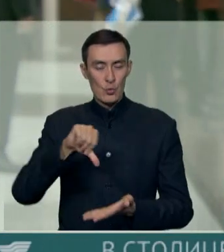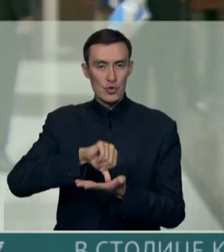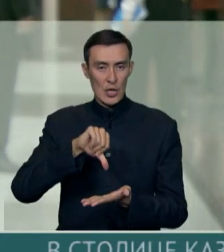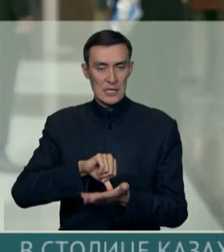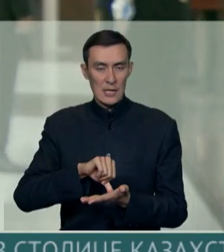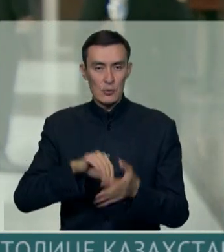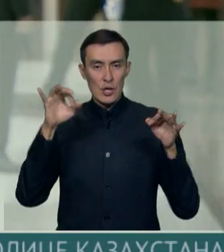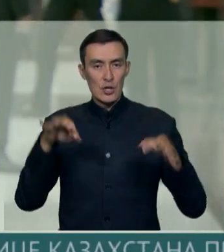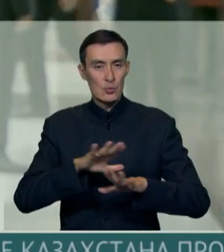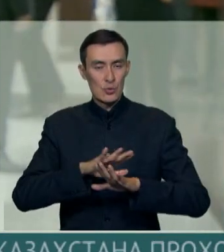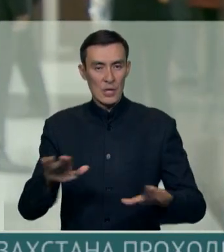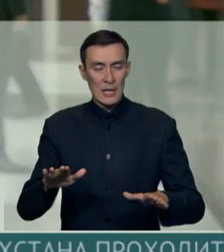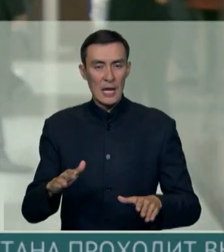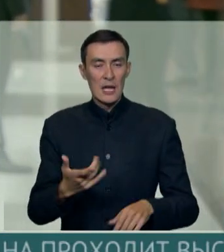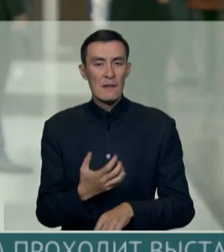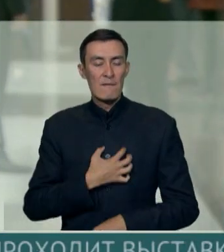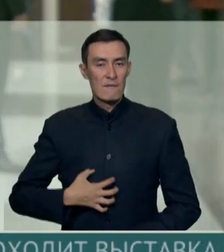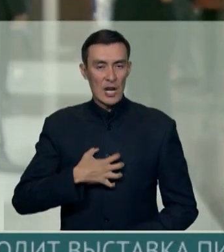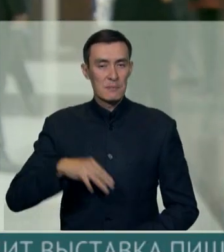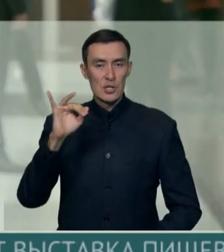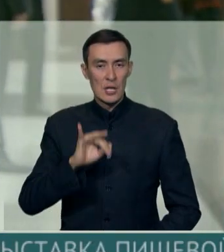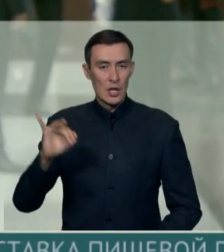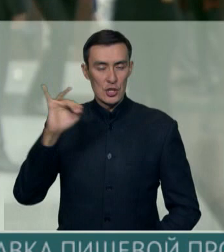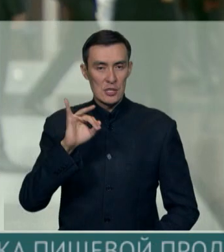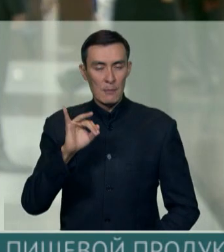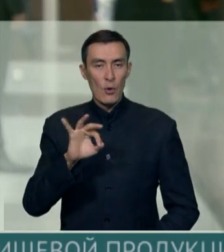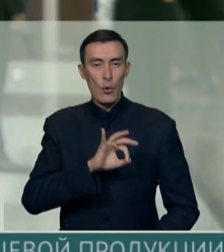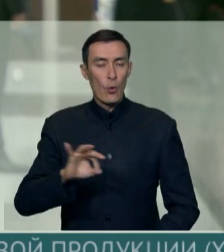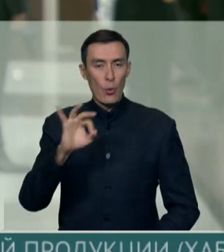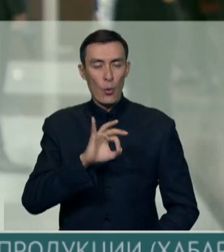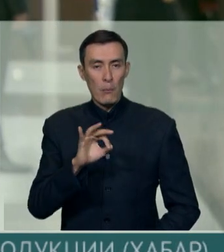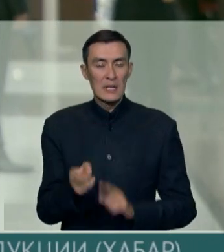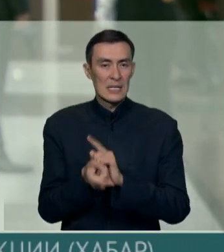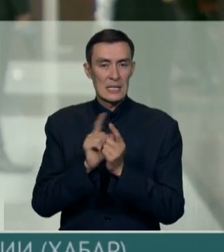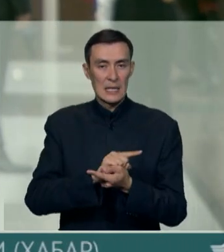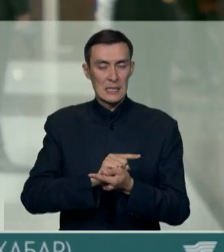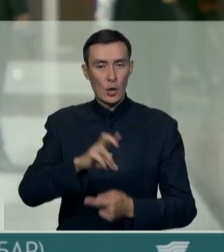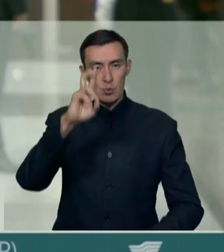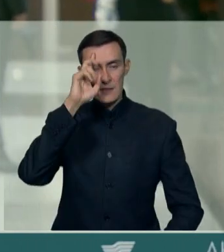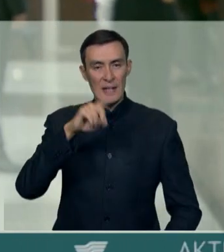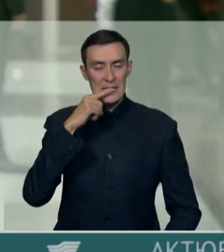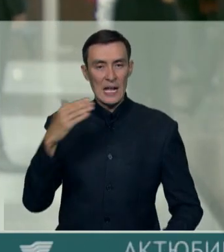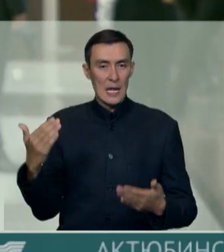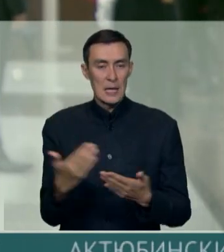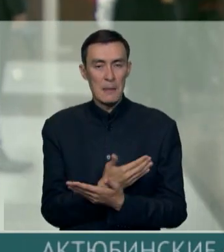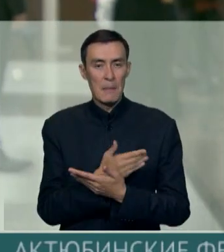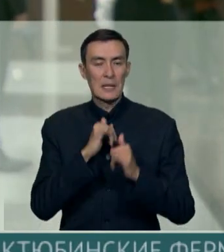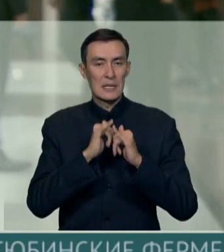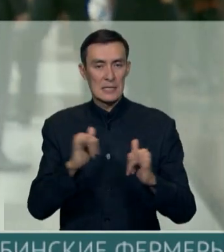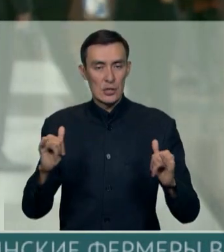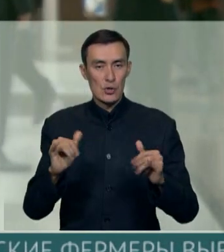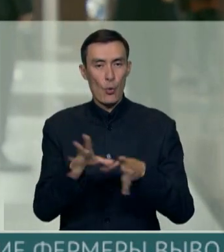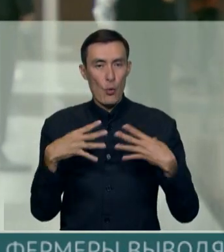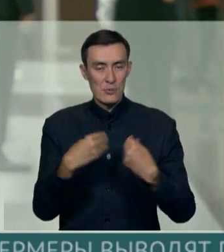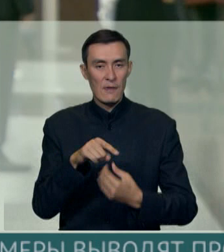не случайно назвали судьбоносным и историческим. Ведь он касается модернизации госязыка, а значит модернизации общества. Как